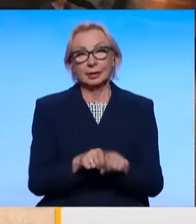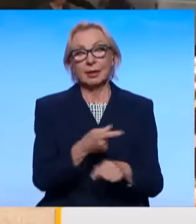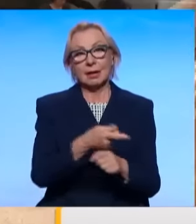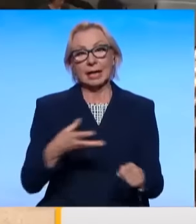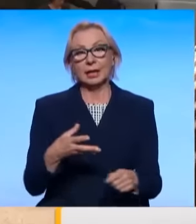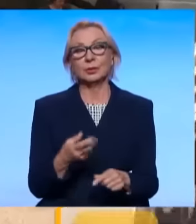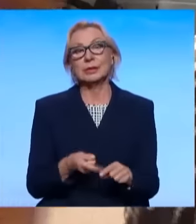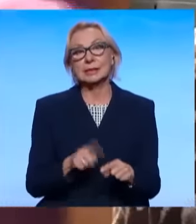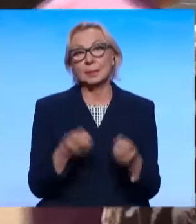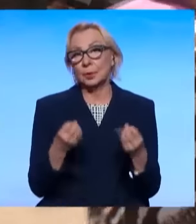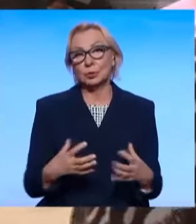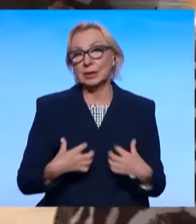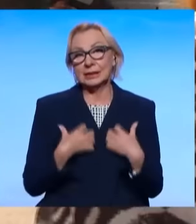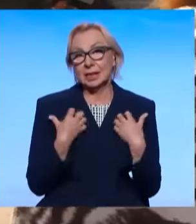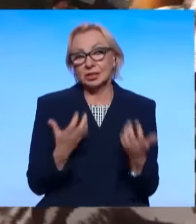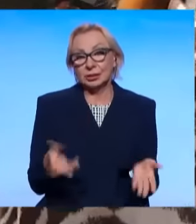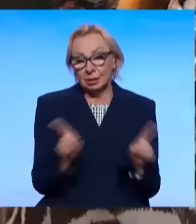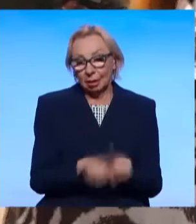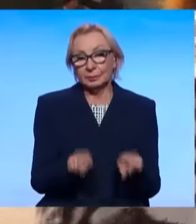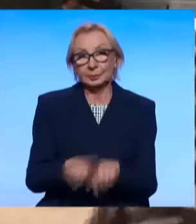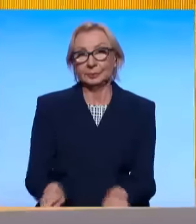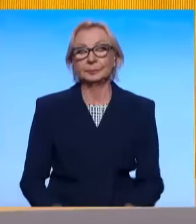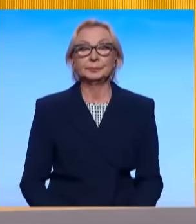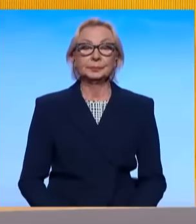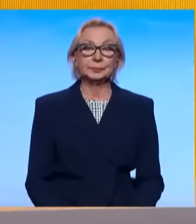ракетою, тому це просто такі страшні флешбеки.